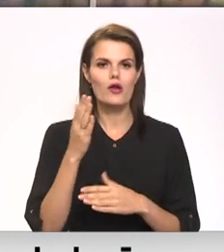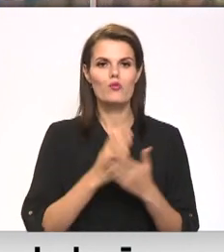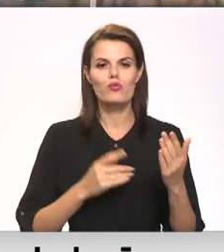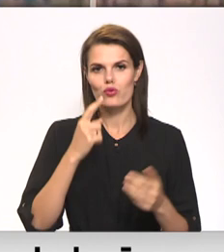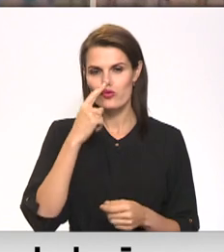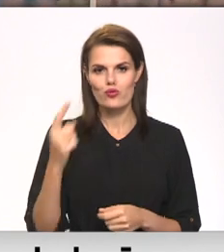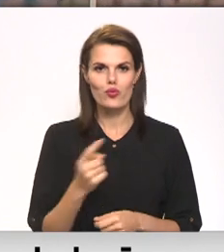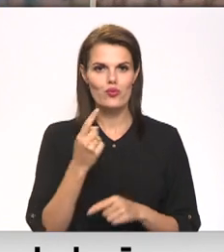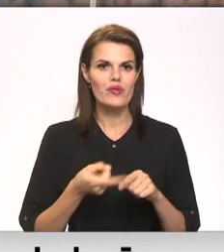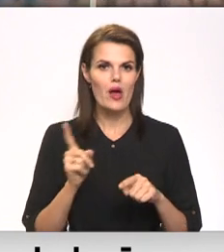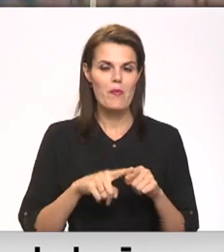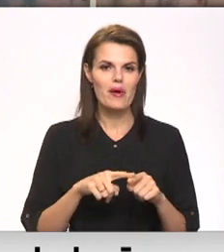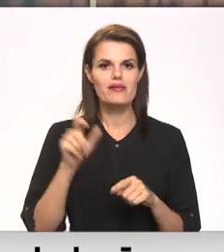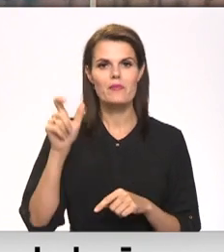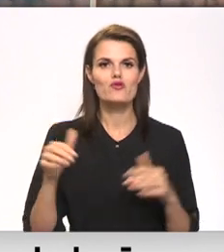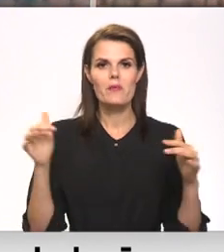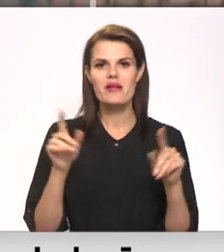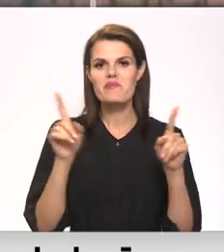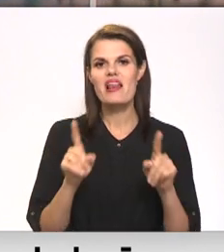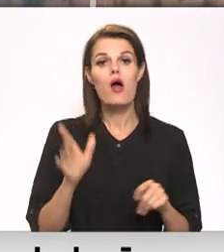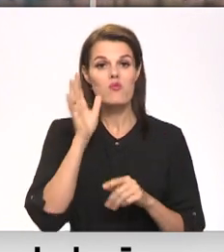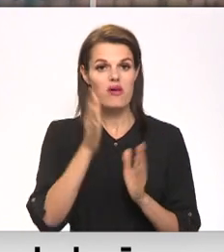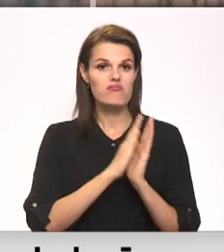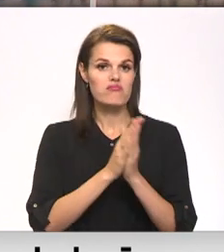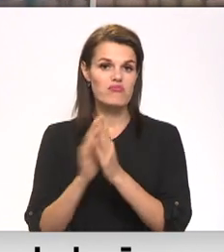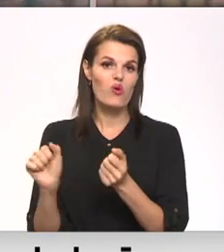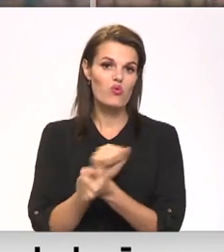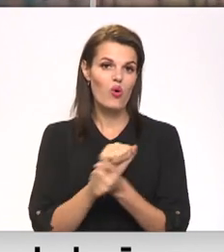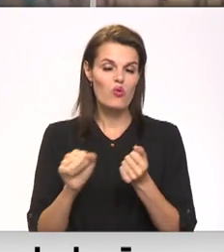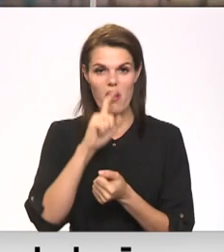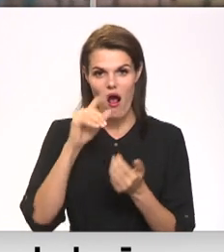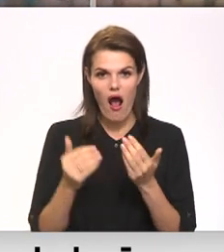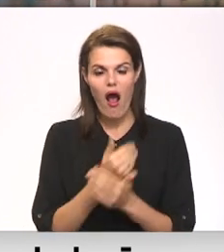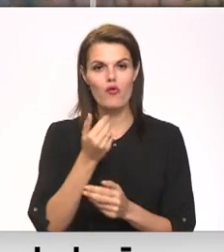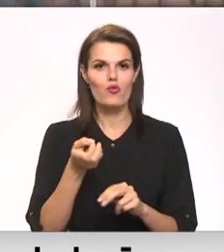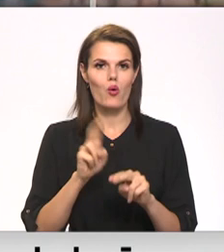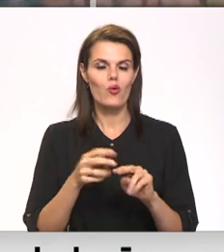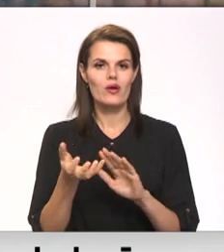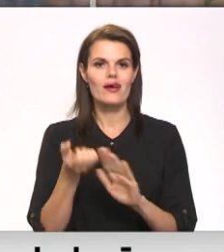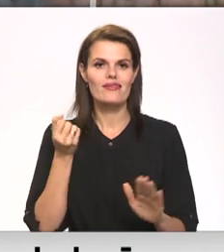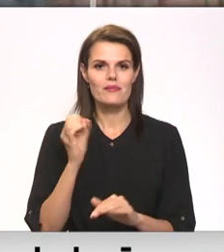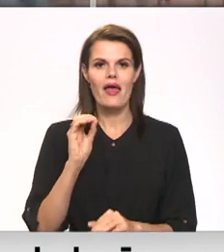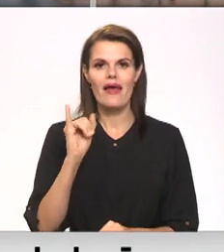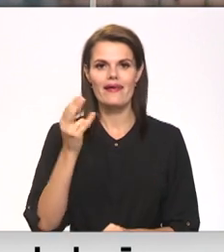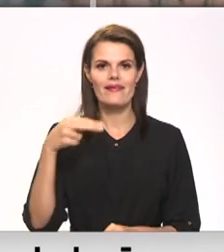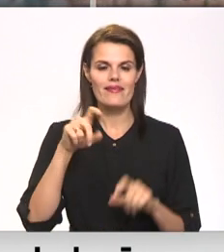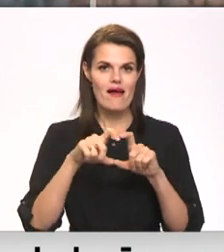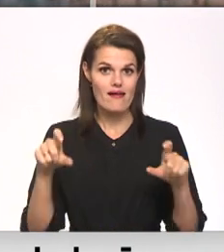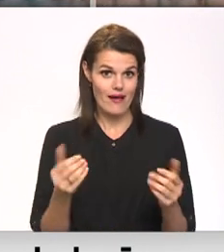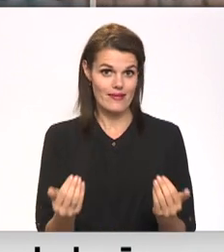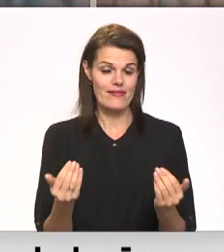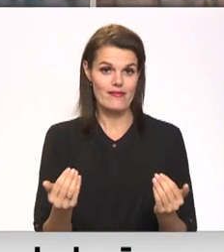pusstundu. Tāpēc Pilsonības un migrācijas lietu pārvalde aicina dokumentus atjaunot un izņemt e-ID karti jau